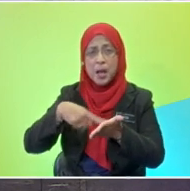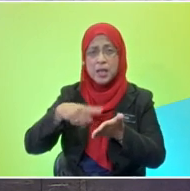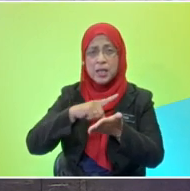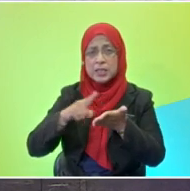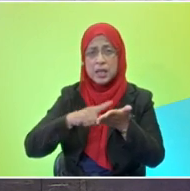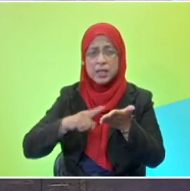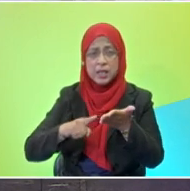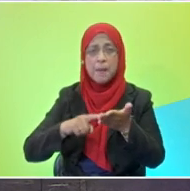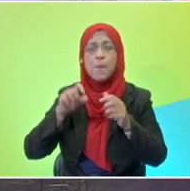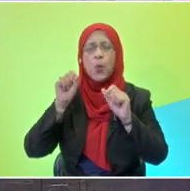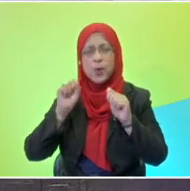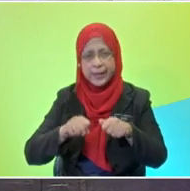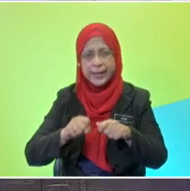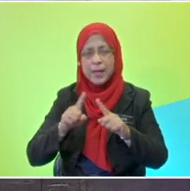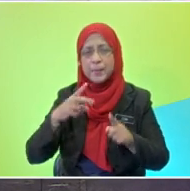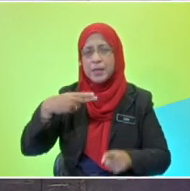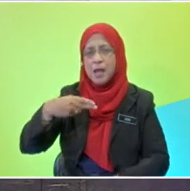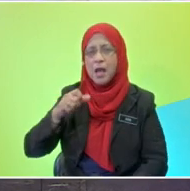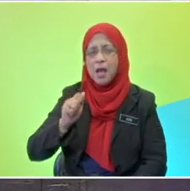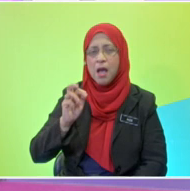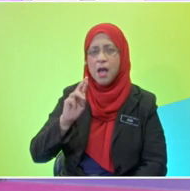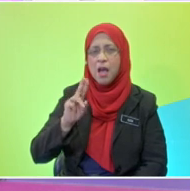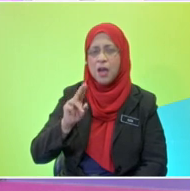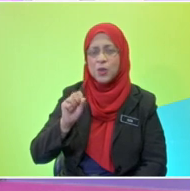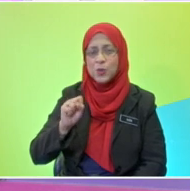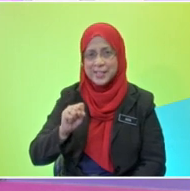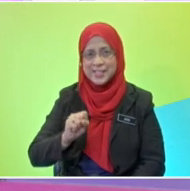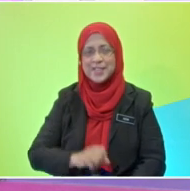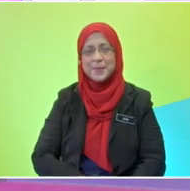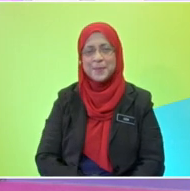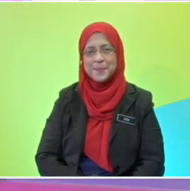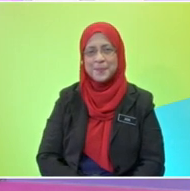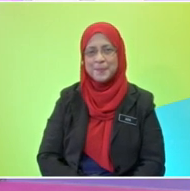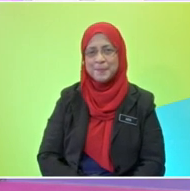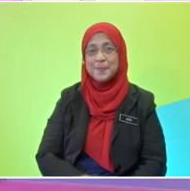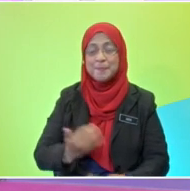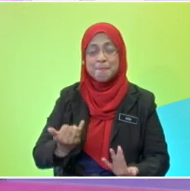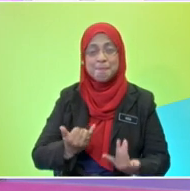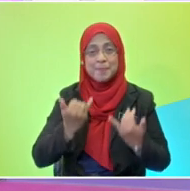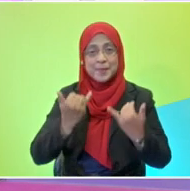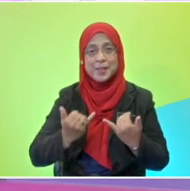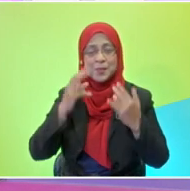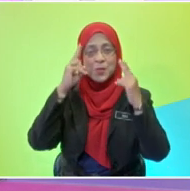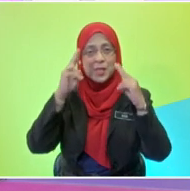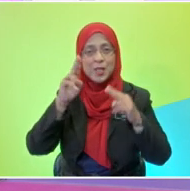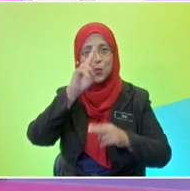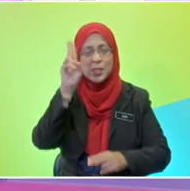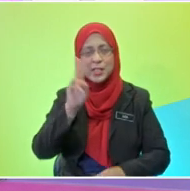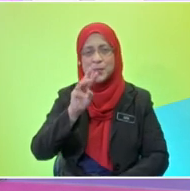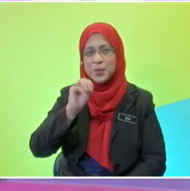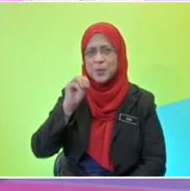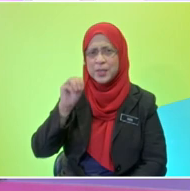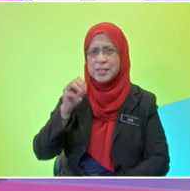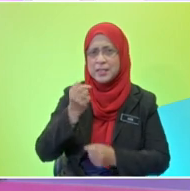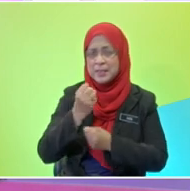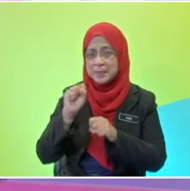saya tengok sedikit oke kita bagi sikit ujian anak-anak murid kita yang ada di dalam Google Map Oke bersedia